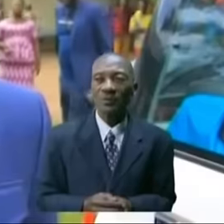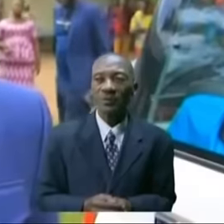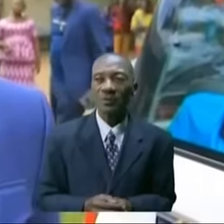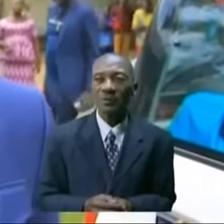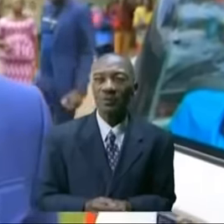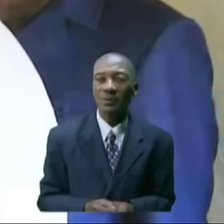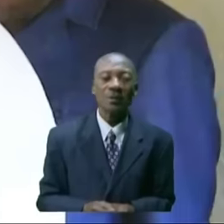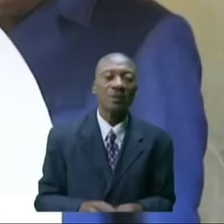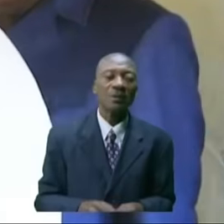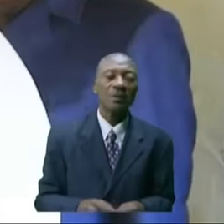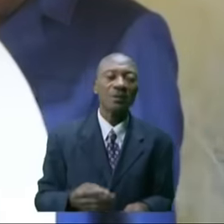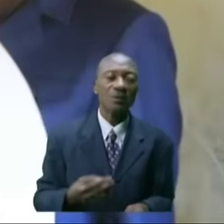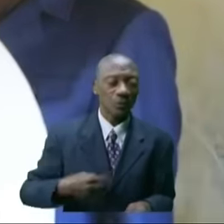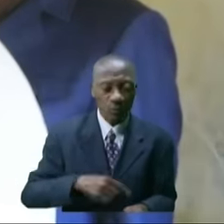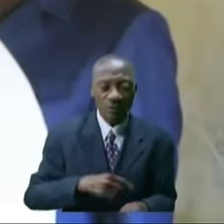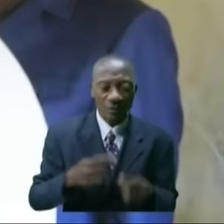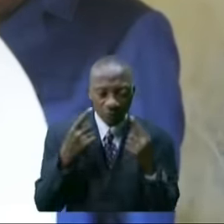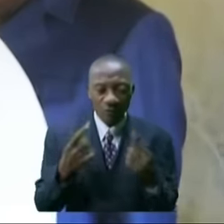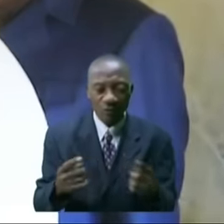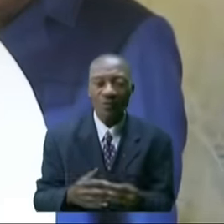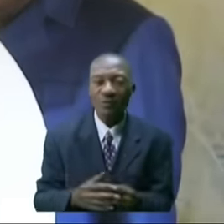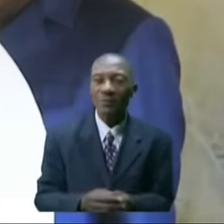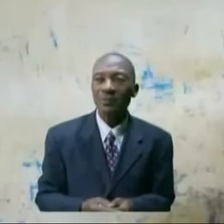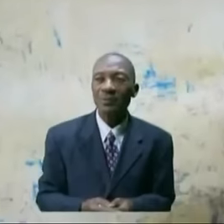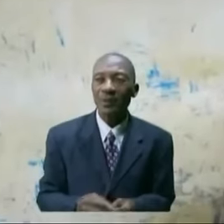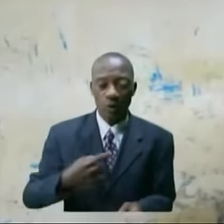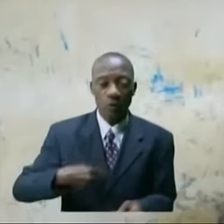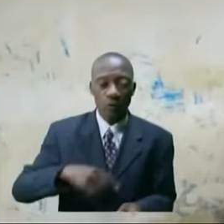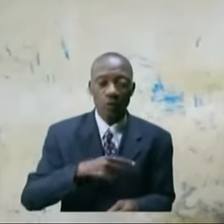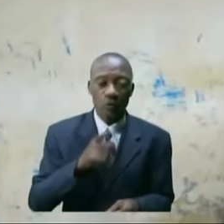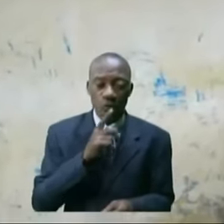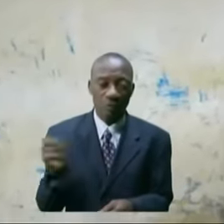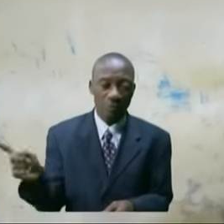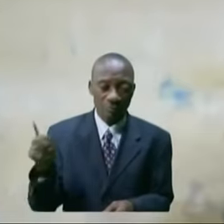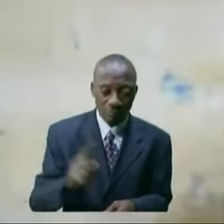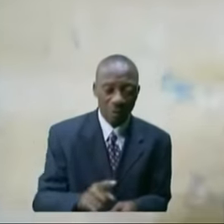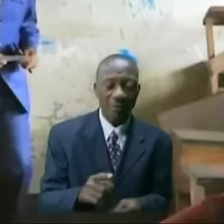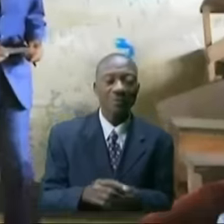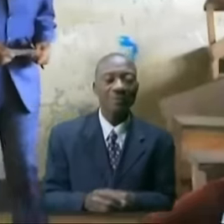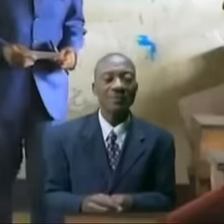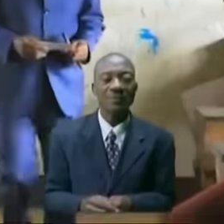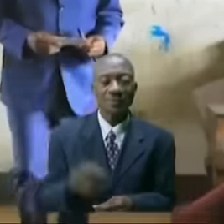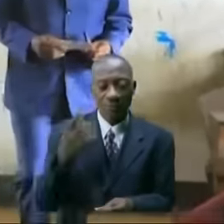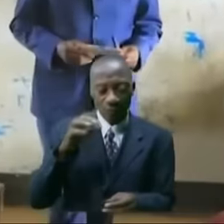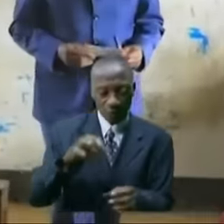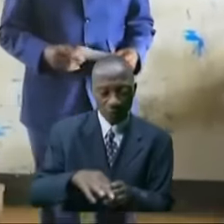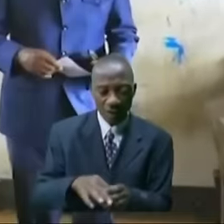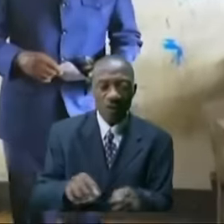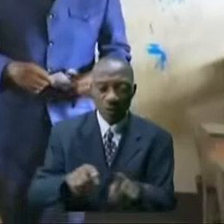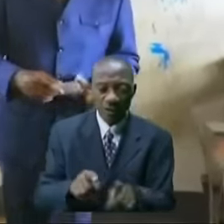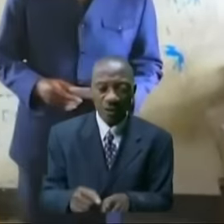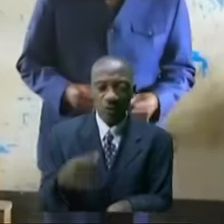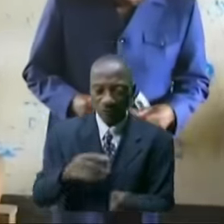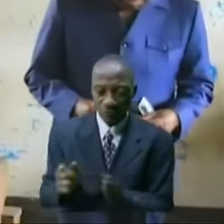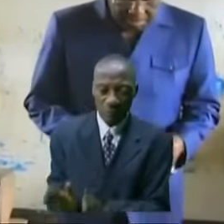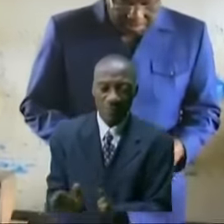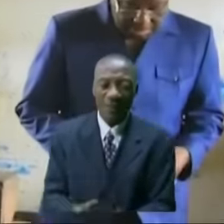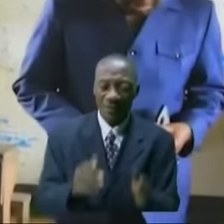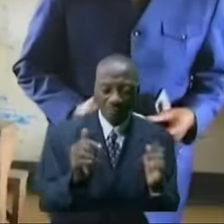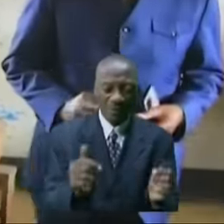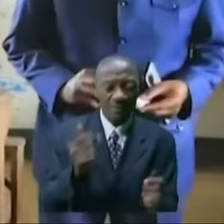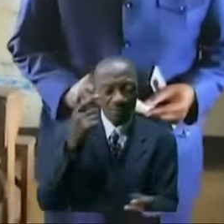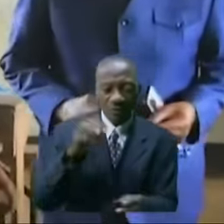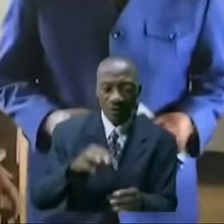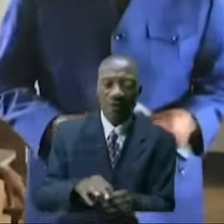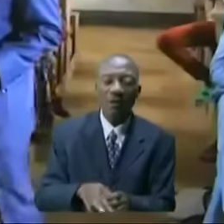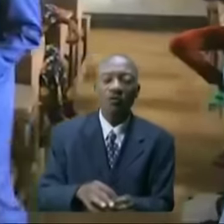et marées, malgré nous sommes parvenus à organiser les élections pour consolider notre démocratie. Mon vœu le plus